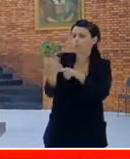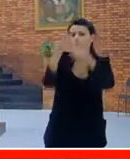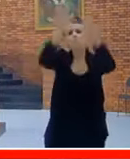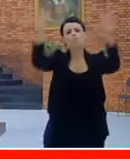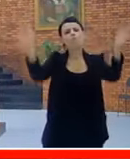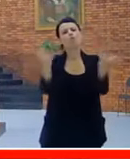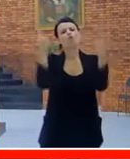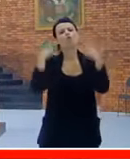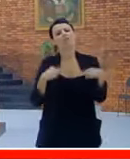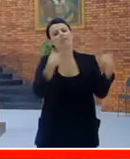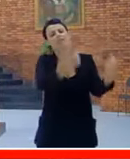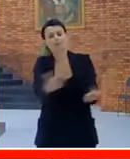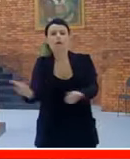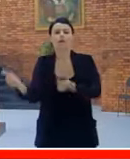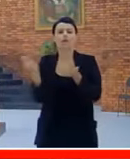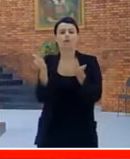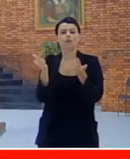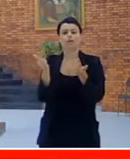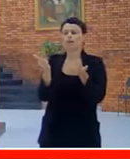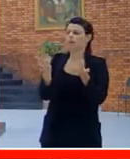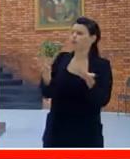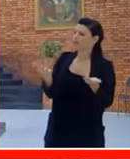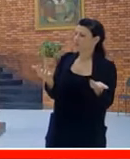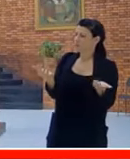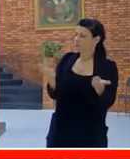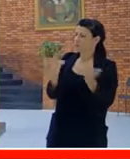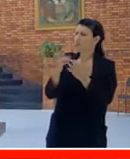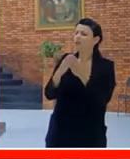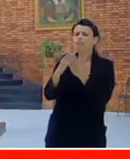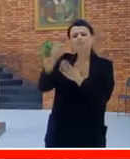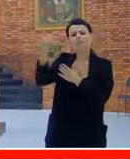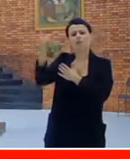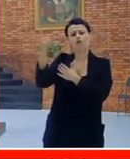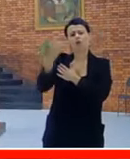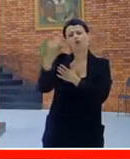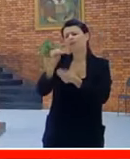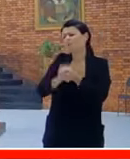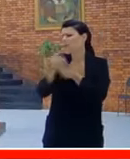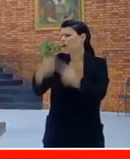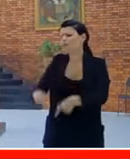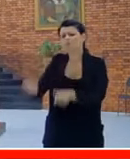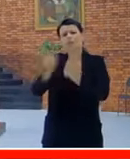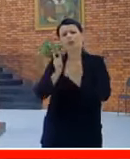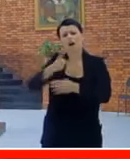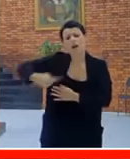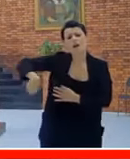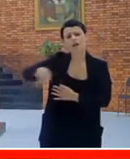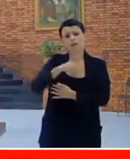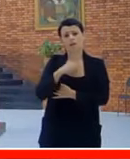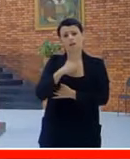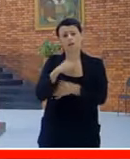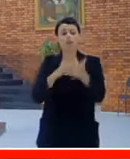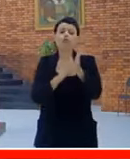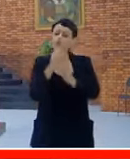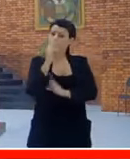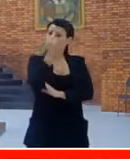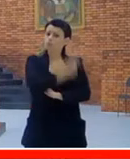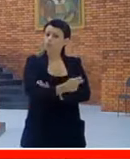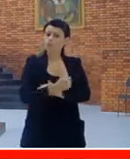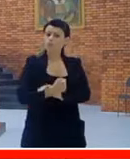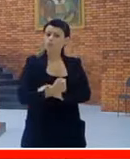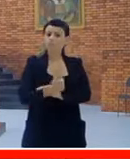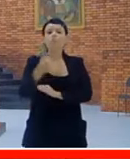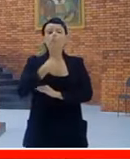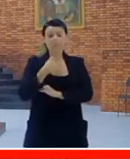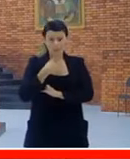mondo. Allora gli dissero: Signore, dacci sempre questo pane. Gesù rispose loro: